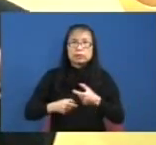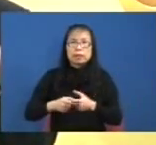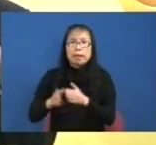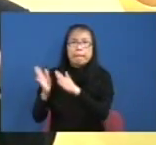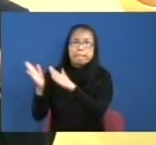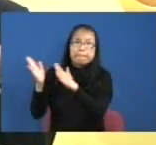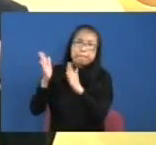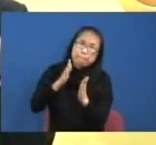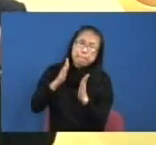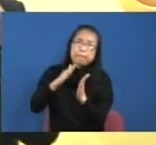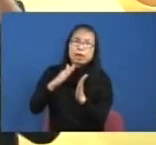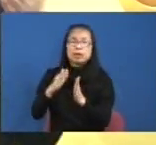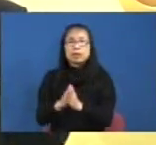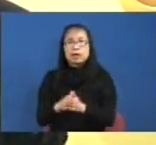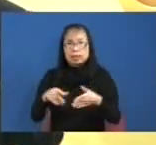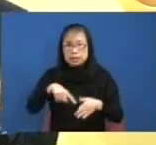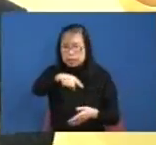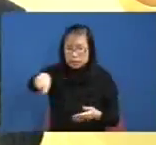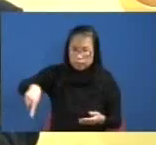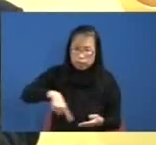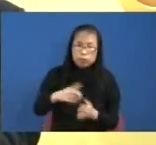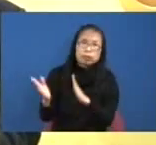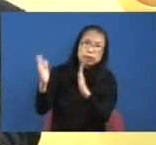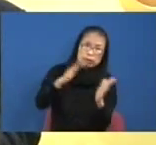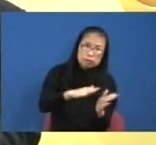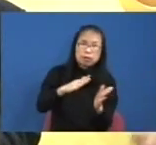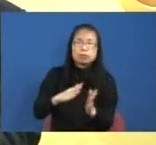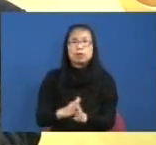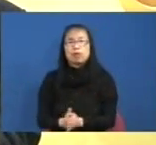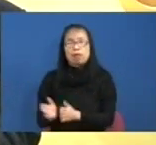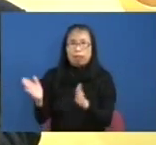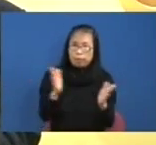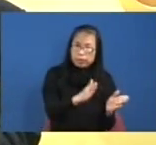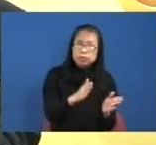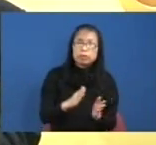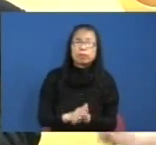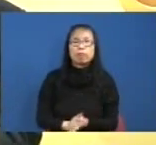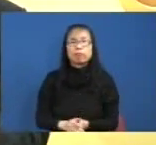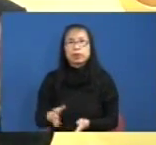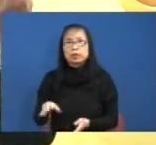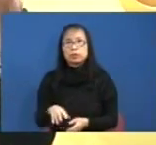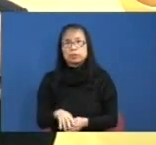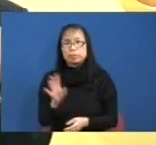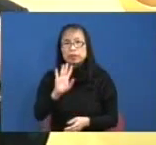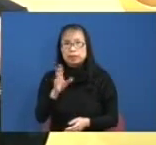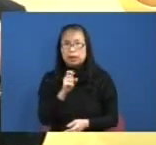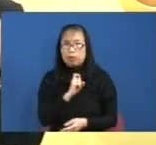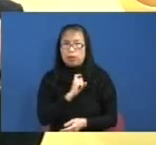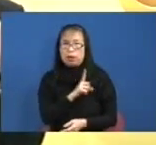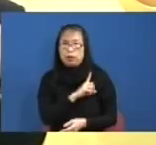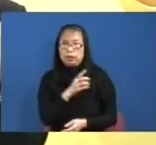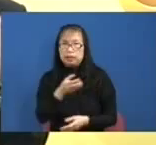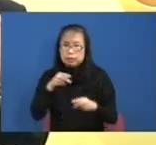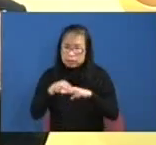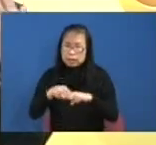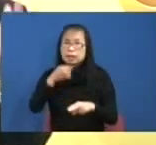咗，咁向地產方面傾斜啦，大家都知。 咁地產霸權 對所有即係唔係單純我哋餐飲行